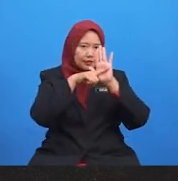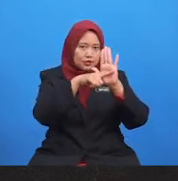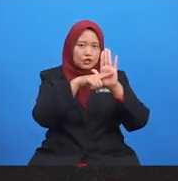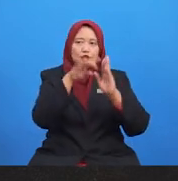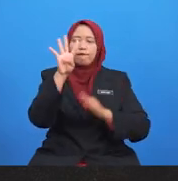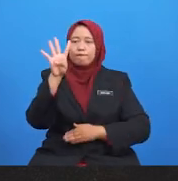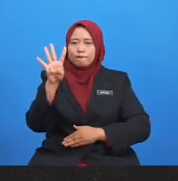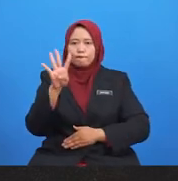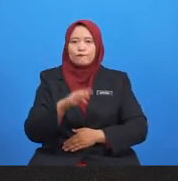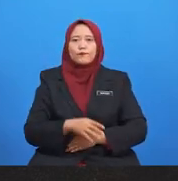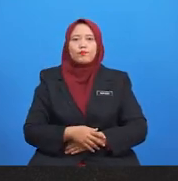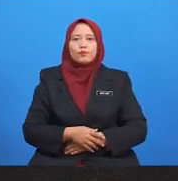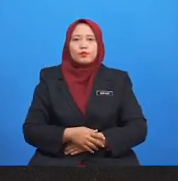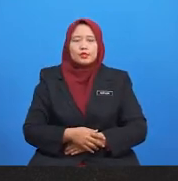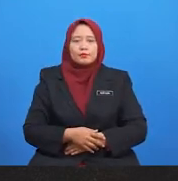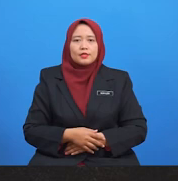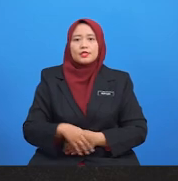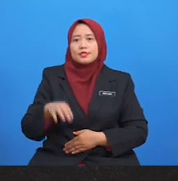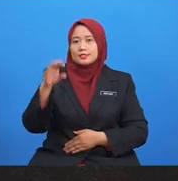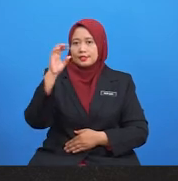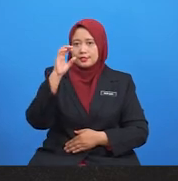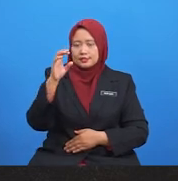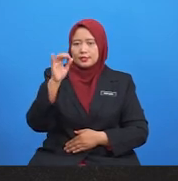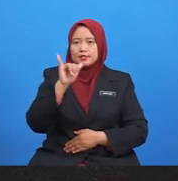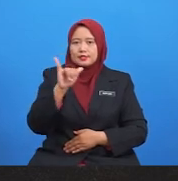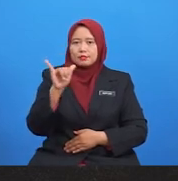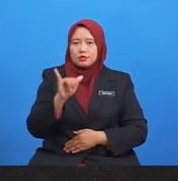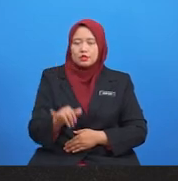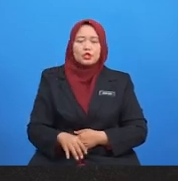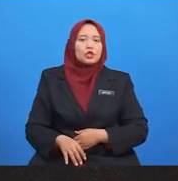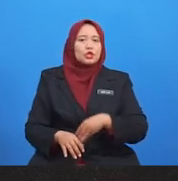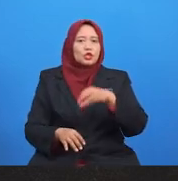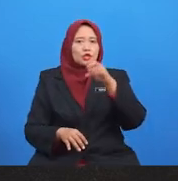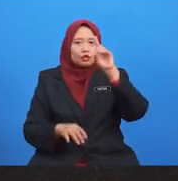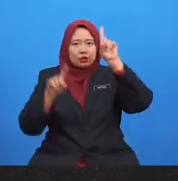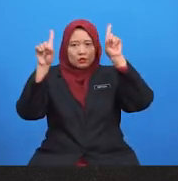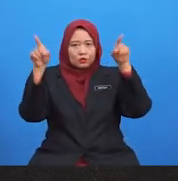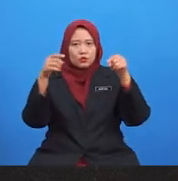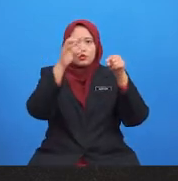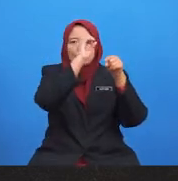itu, koordinat bagi titik C adalah kosong negatif 4.